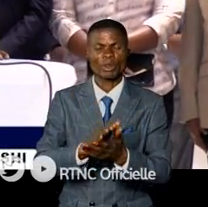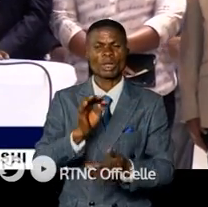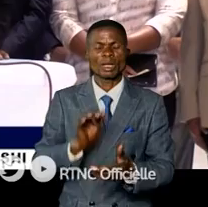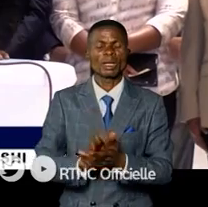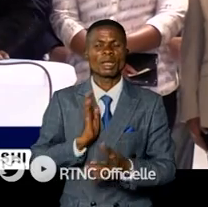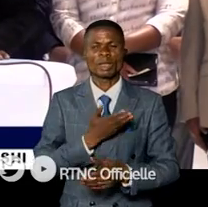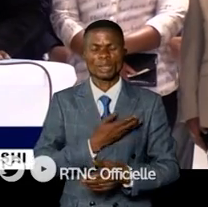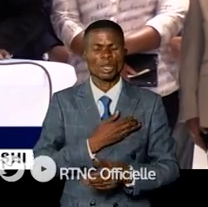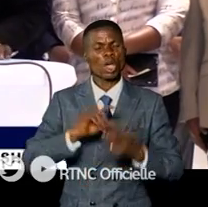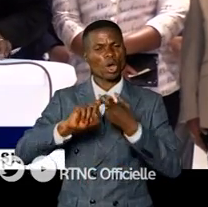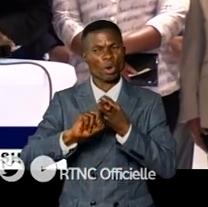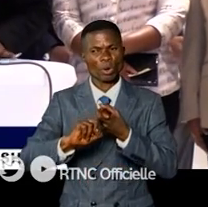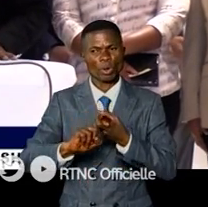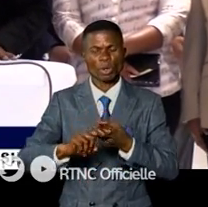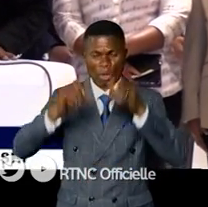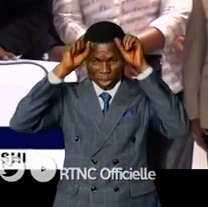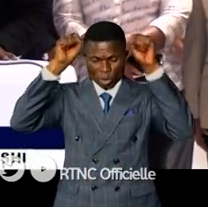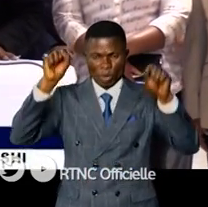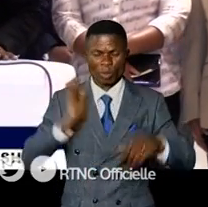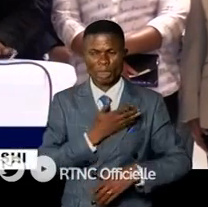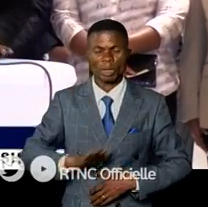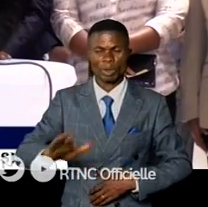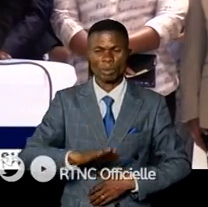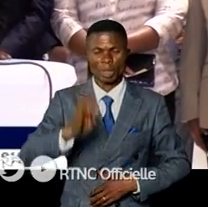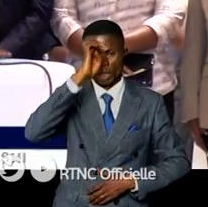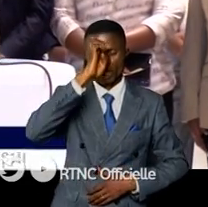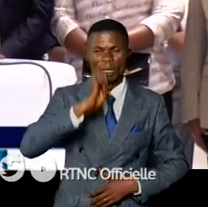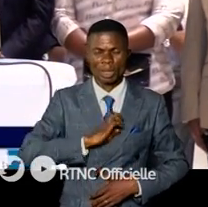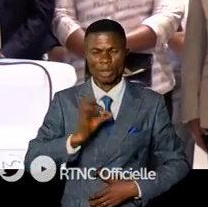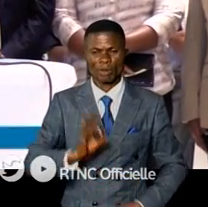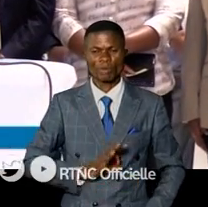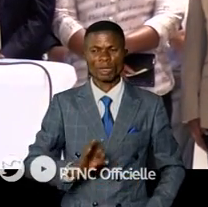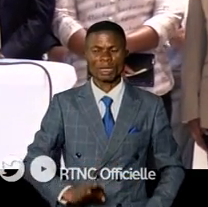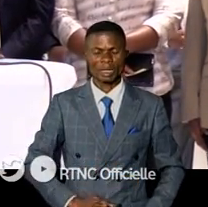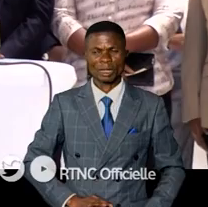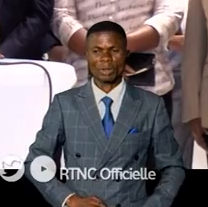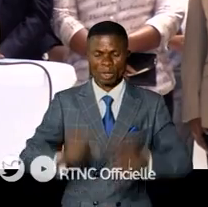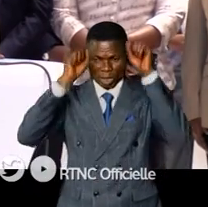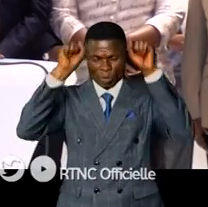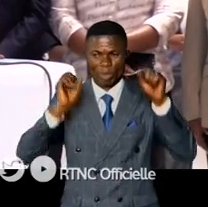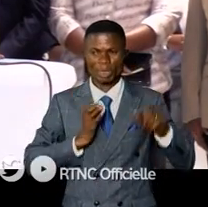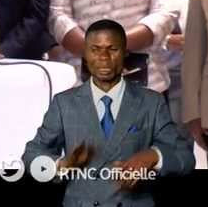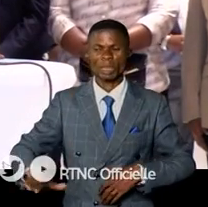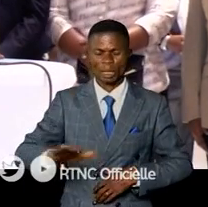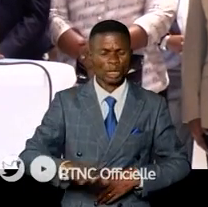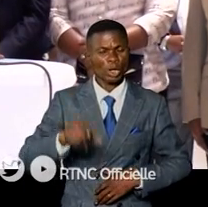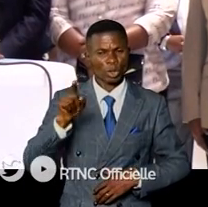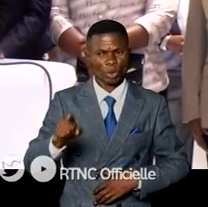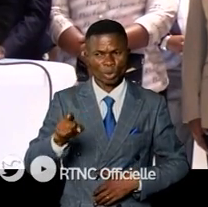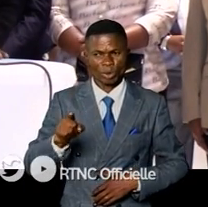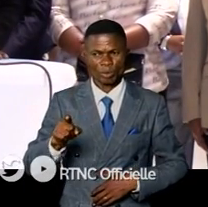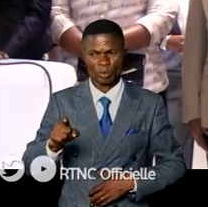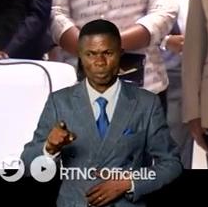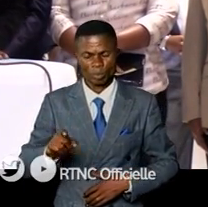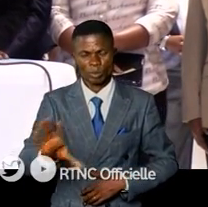sentiments de gratitude au président de la République, son Excellence Félix-Antoine Tshisekedi Tshilombo, qui, au travers